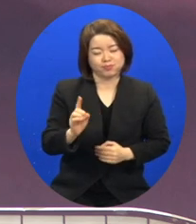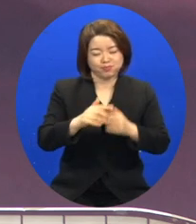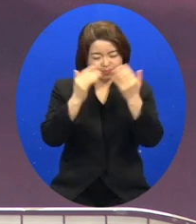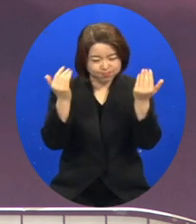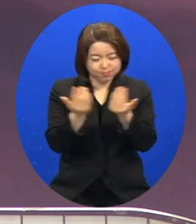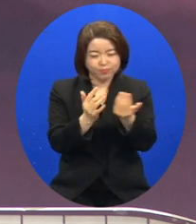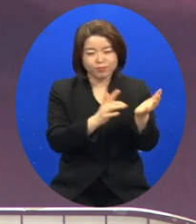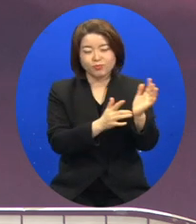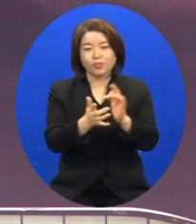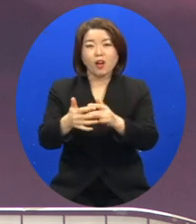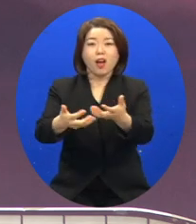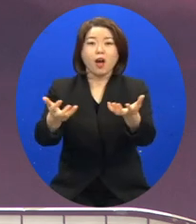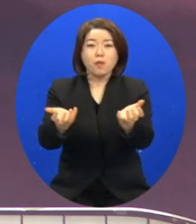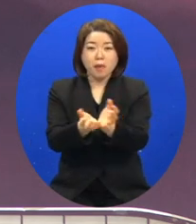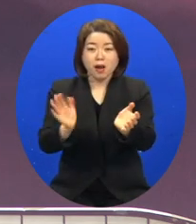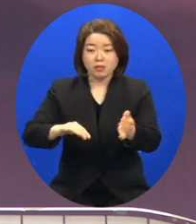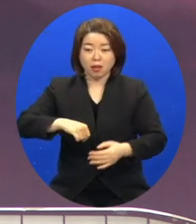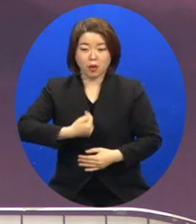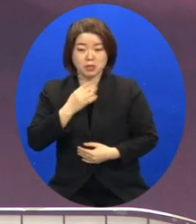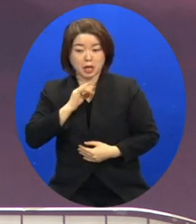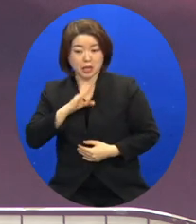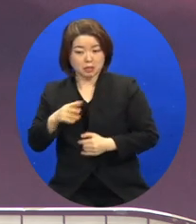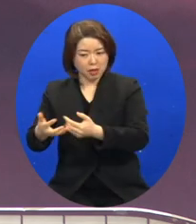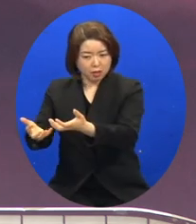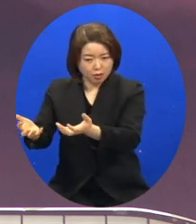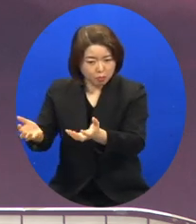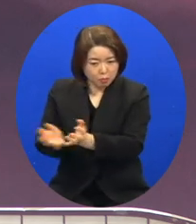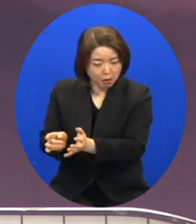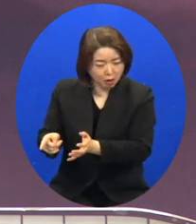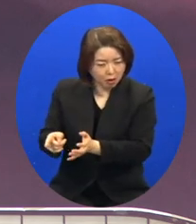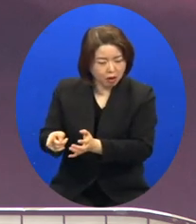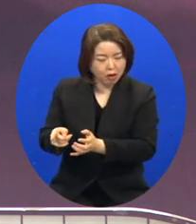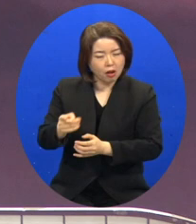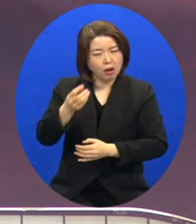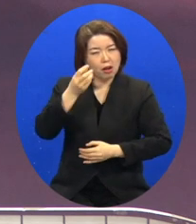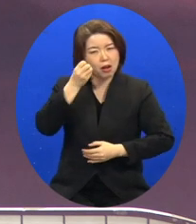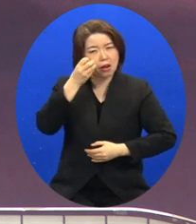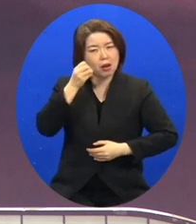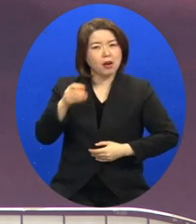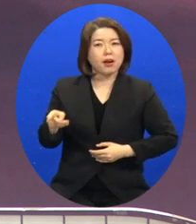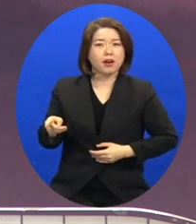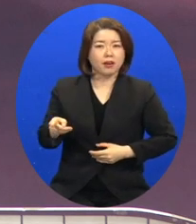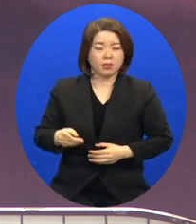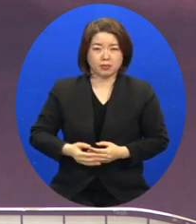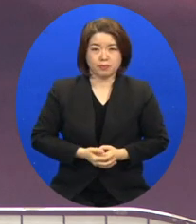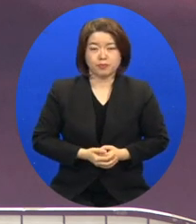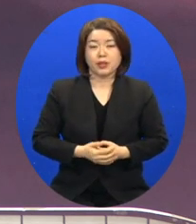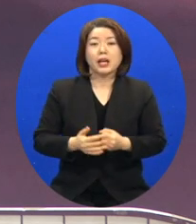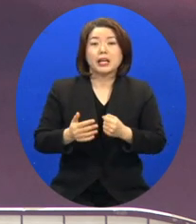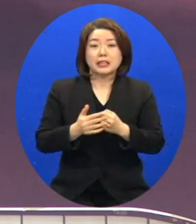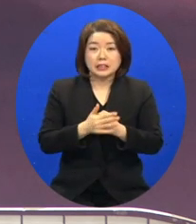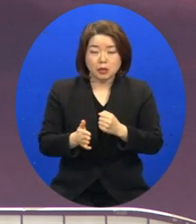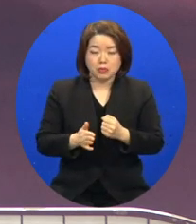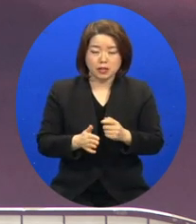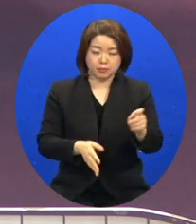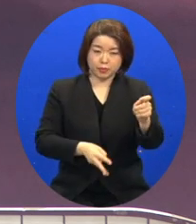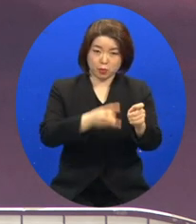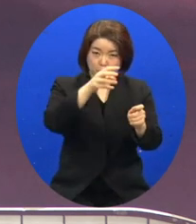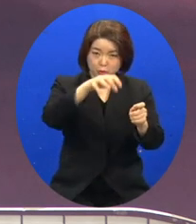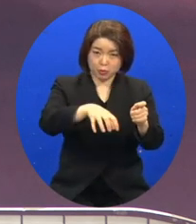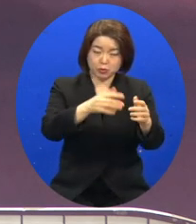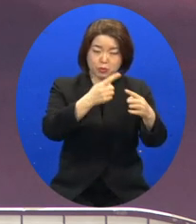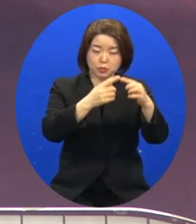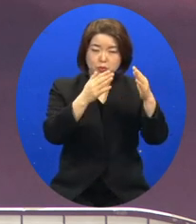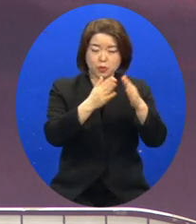데 자기들만 예수 바라고 하는거 보니까 이 사람들도 대단히 문제가 많은 사람 하여튼 고린도 교회의 이런 내